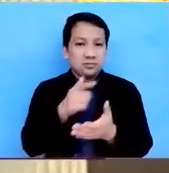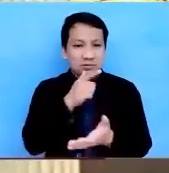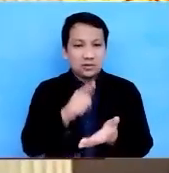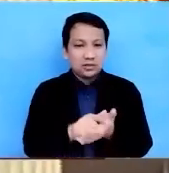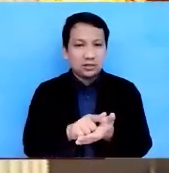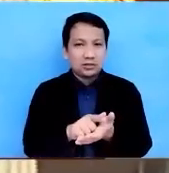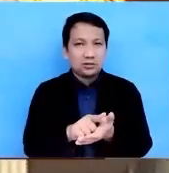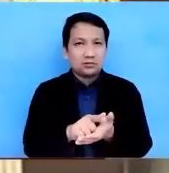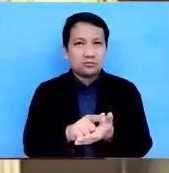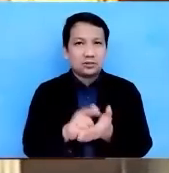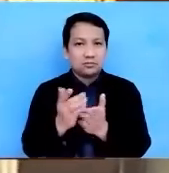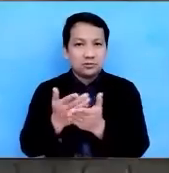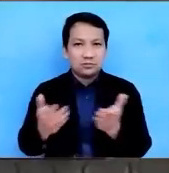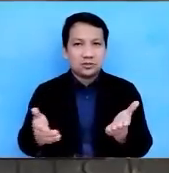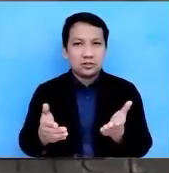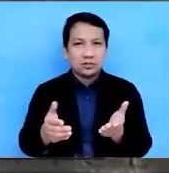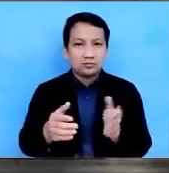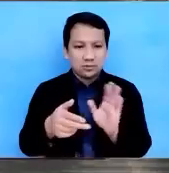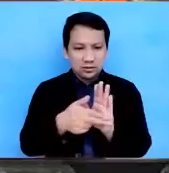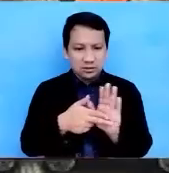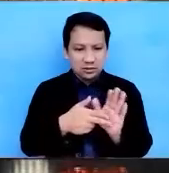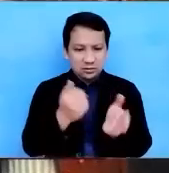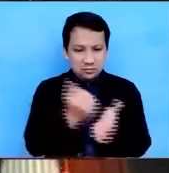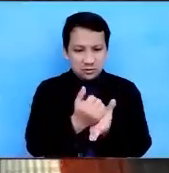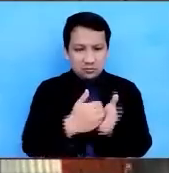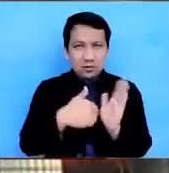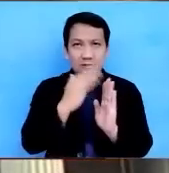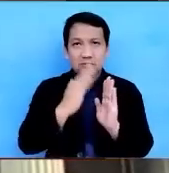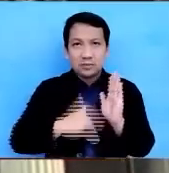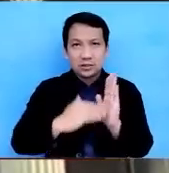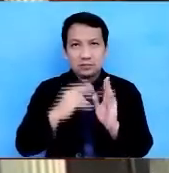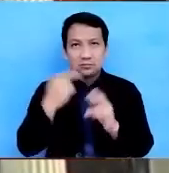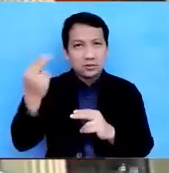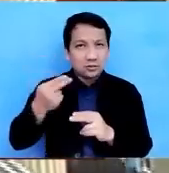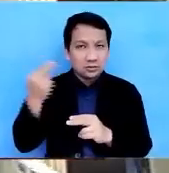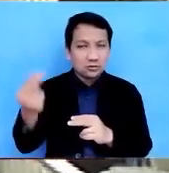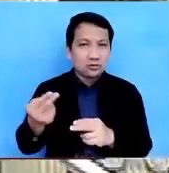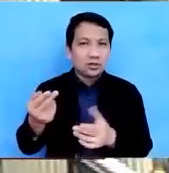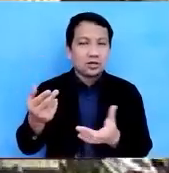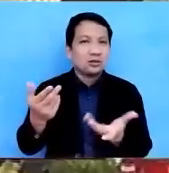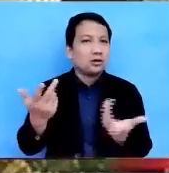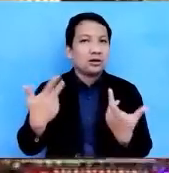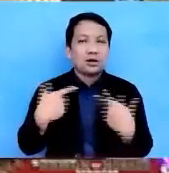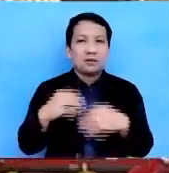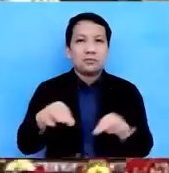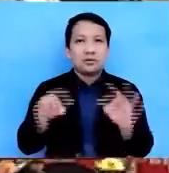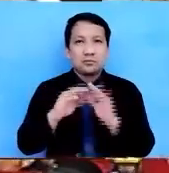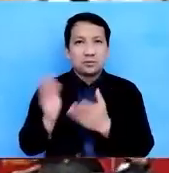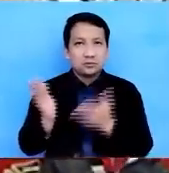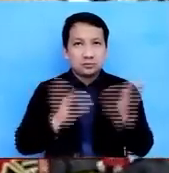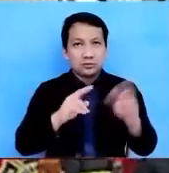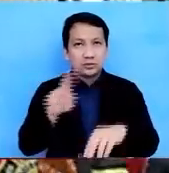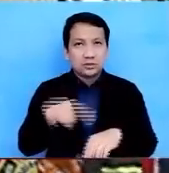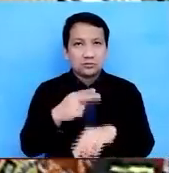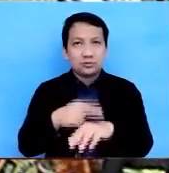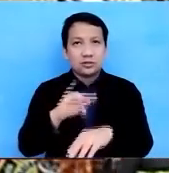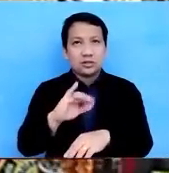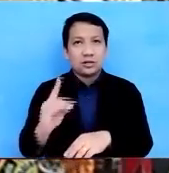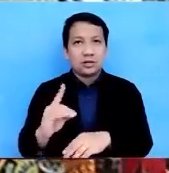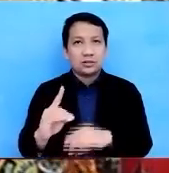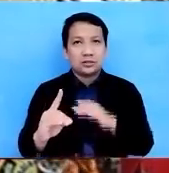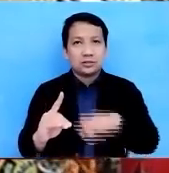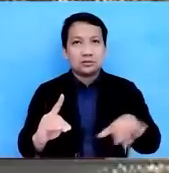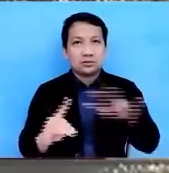parcel at maging ang mga selyo at painting na may historical value. Naabo rin ang mga ide-deliver na sanang national ID ng ilang residente